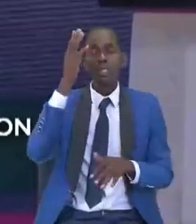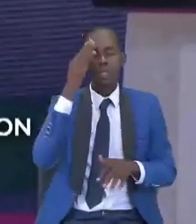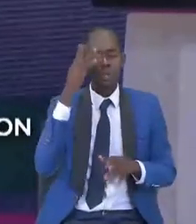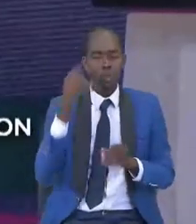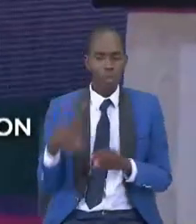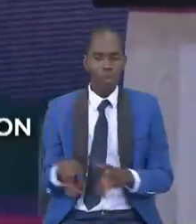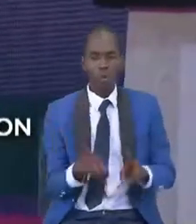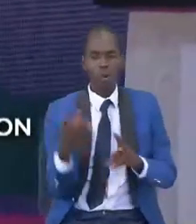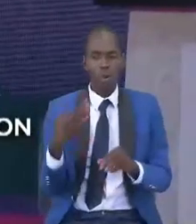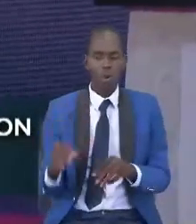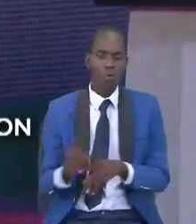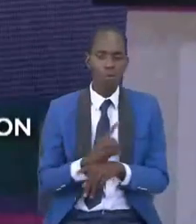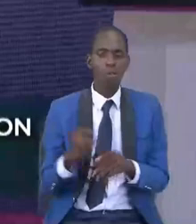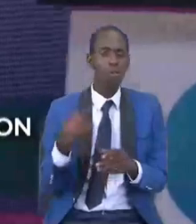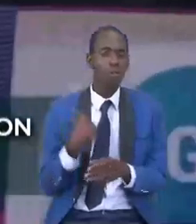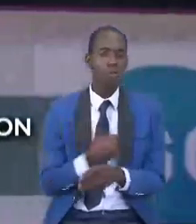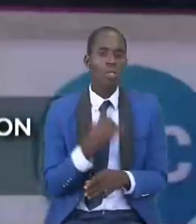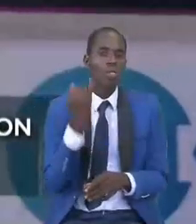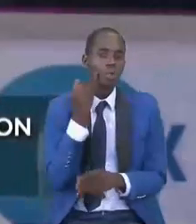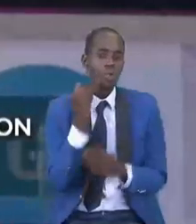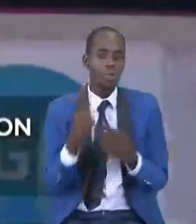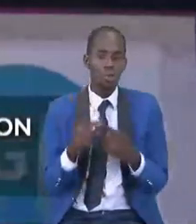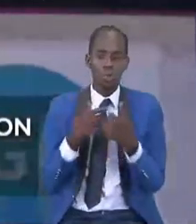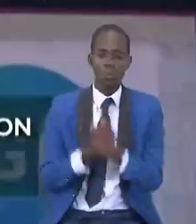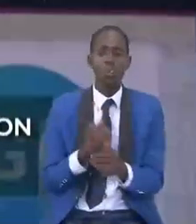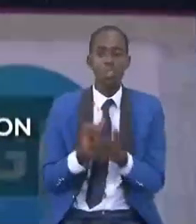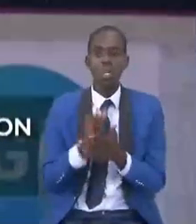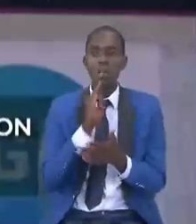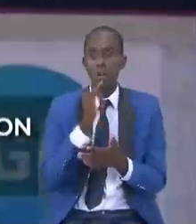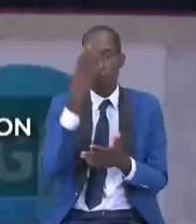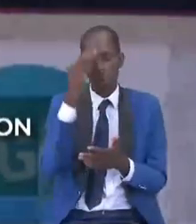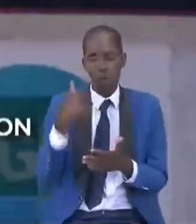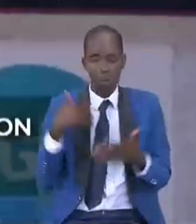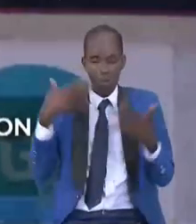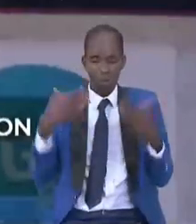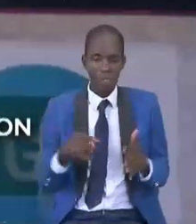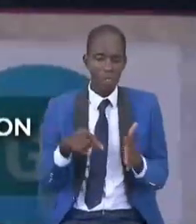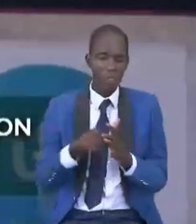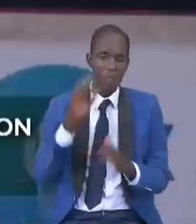nous devons suivre. Voilà pourquoi nous finissons ce message en voyant